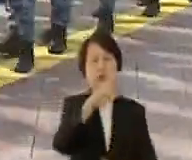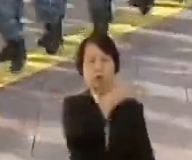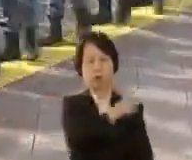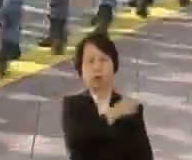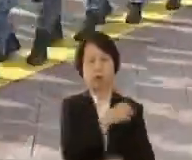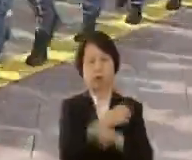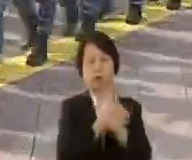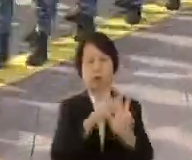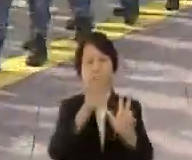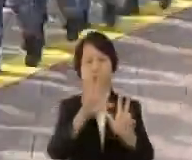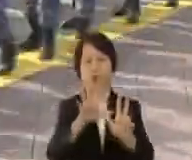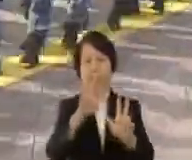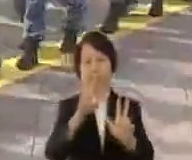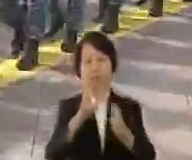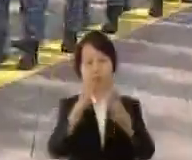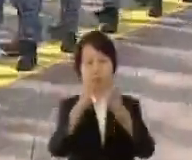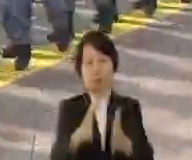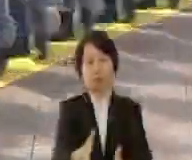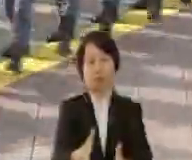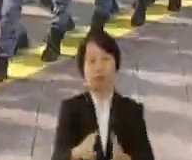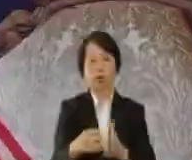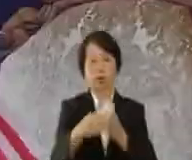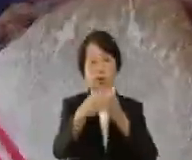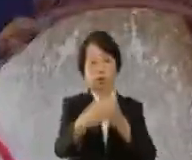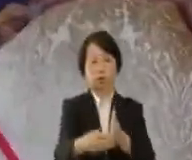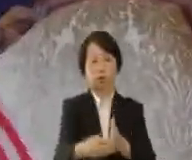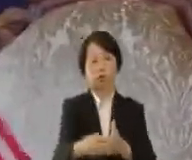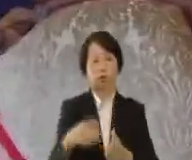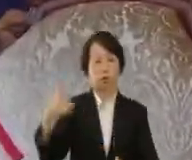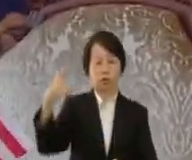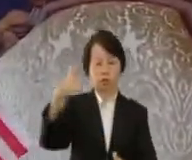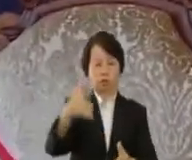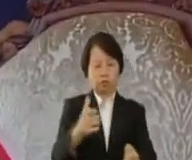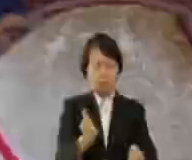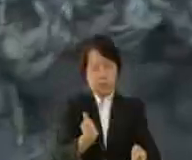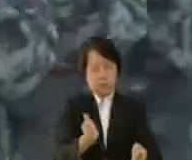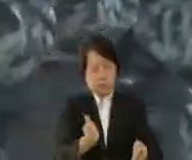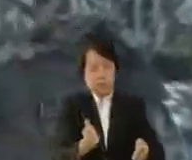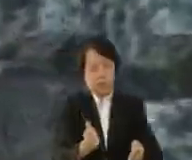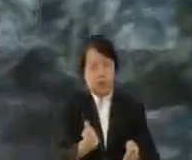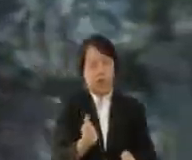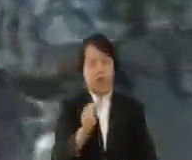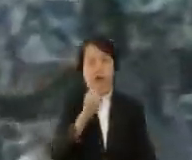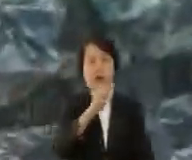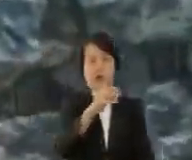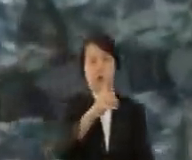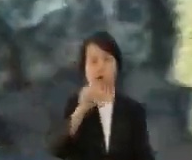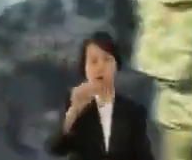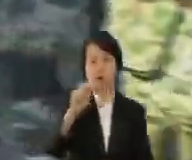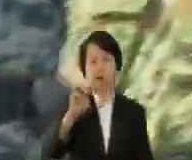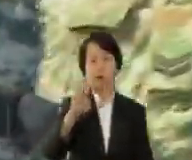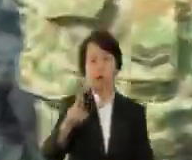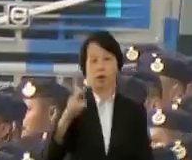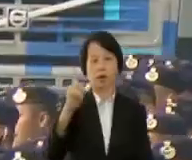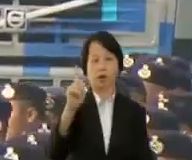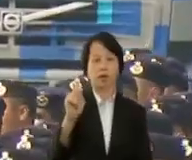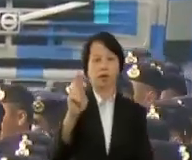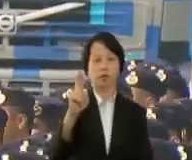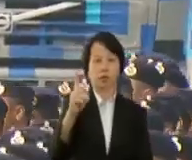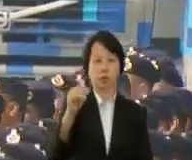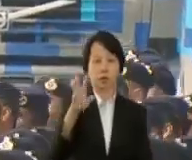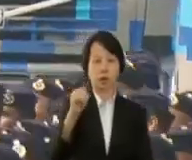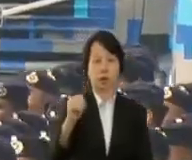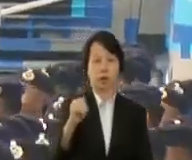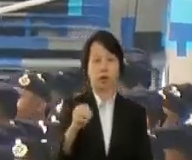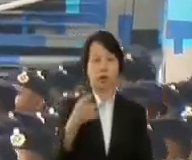dan 356 anggota diketuai juruterbang Lieutenant Colonel Muhammad Amir bin Musa TUDM.